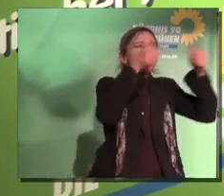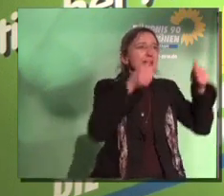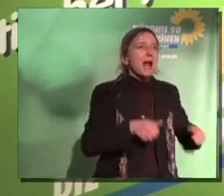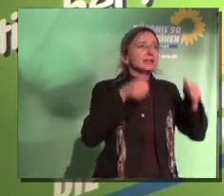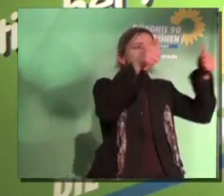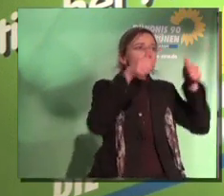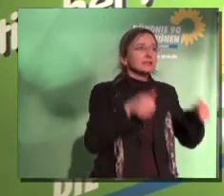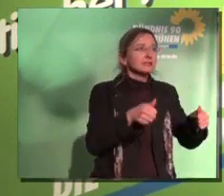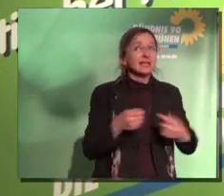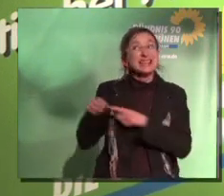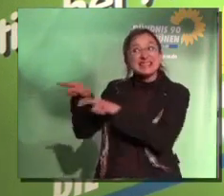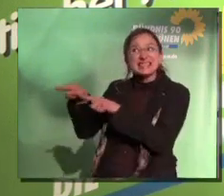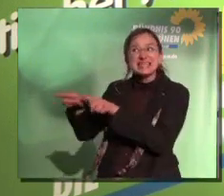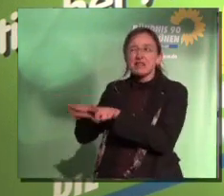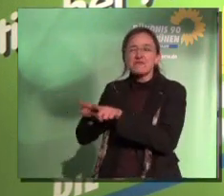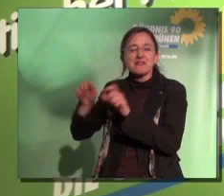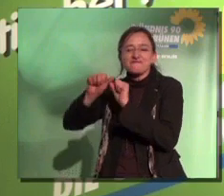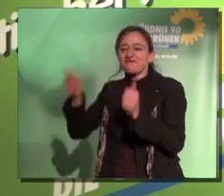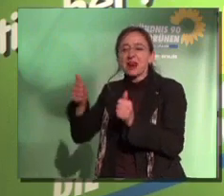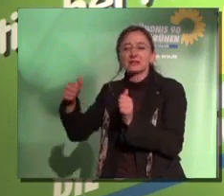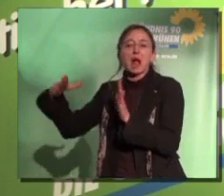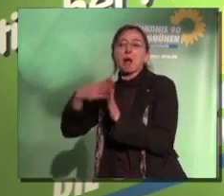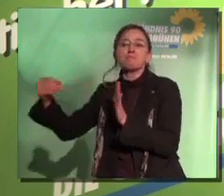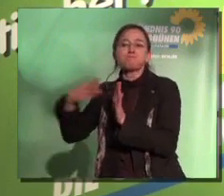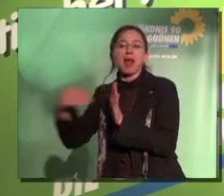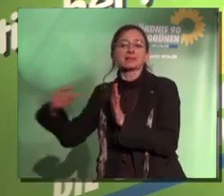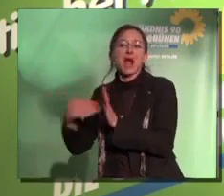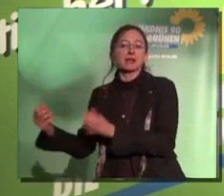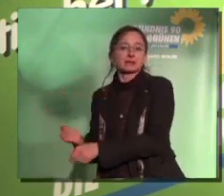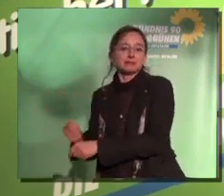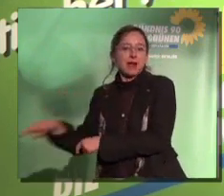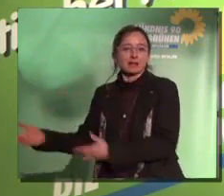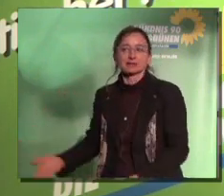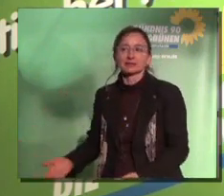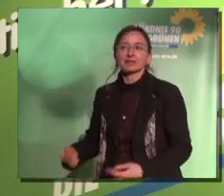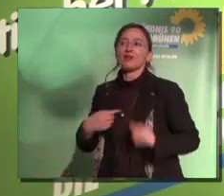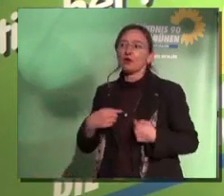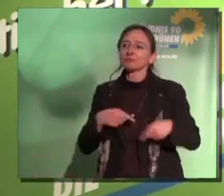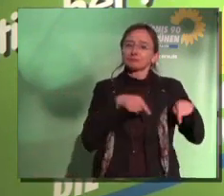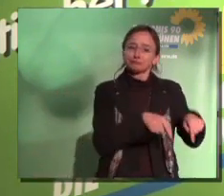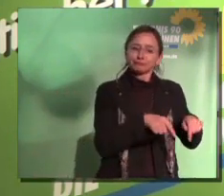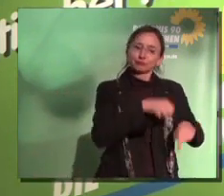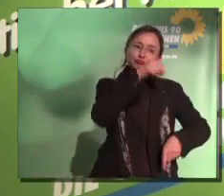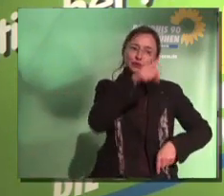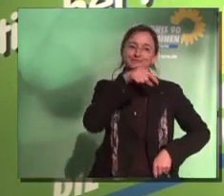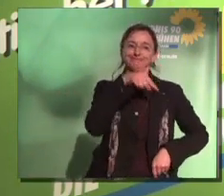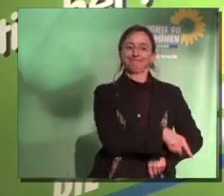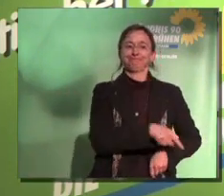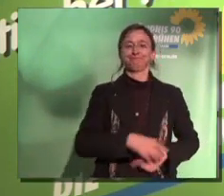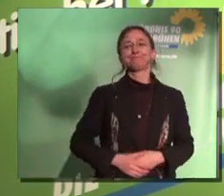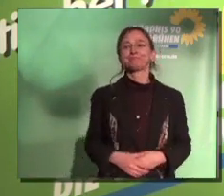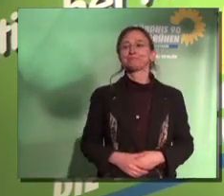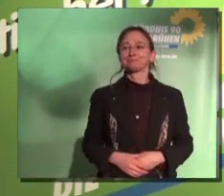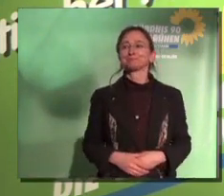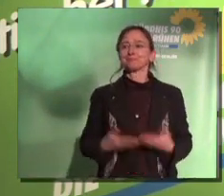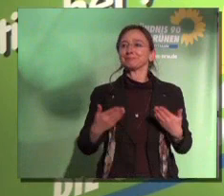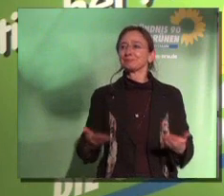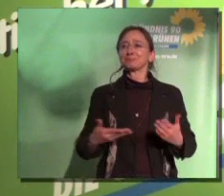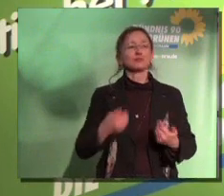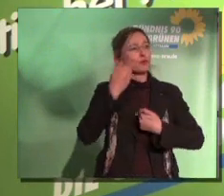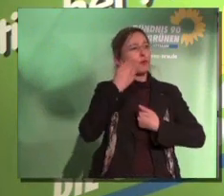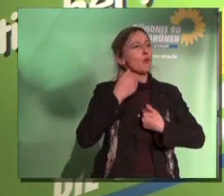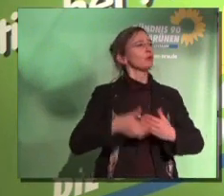wild plagiiert. Und ich finde, wir sollten zu denen gehören, die wild plakatiert haben, liebe Freundinnen und Freunde.